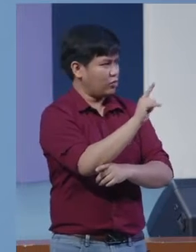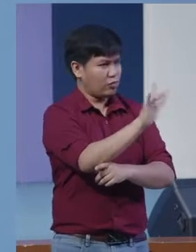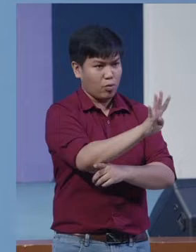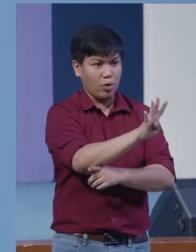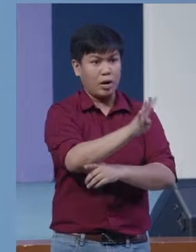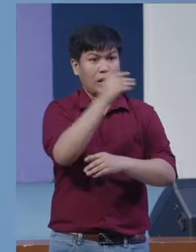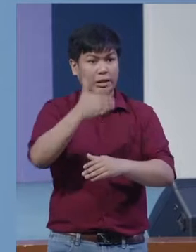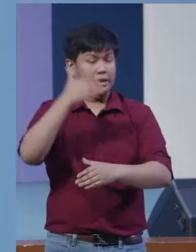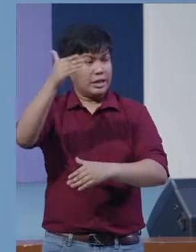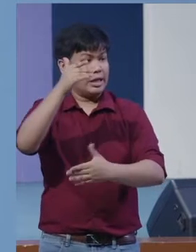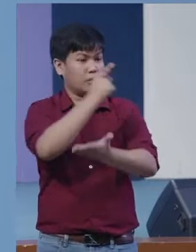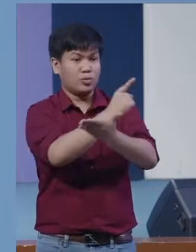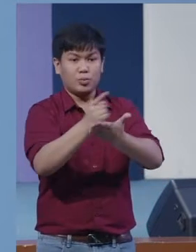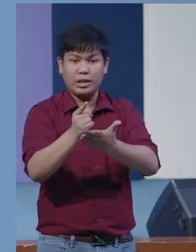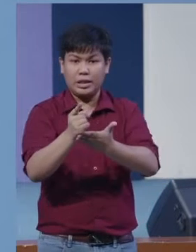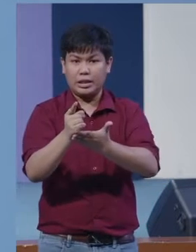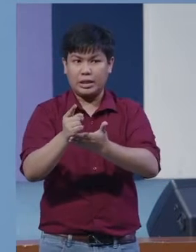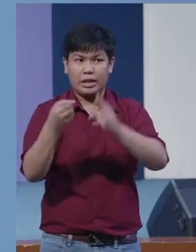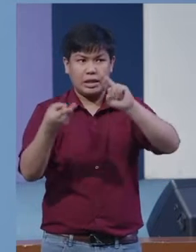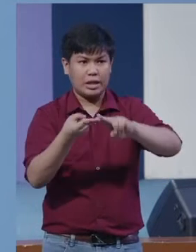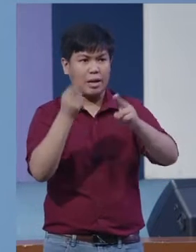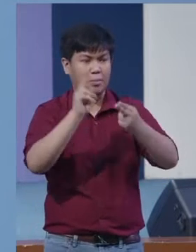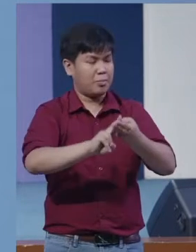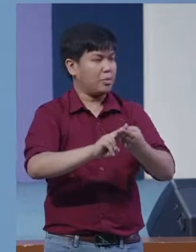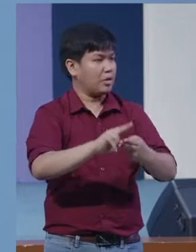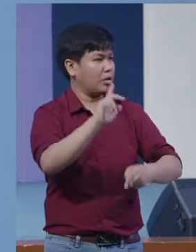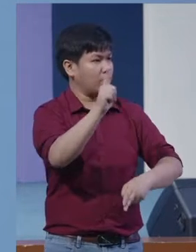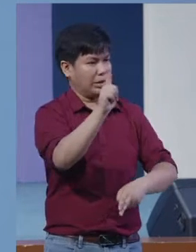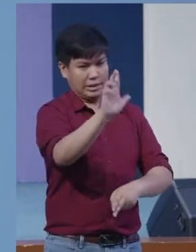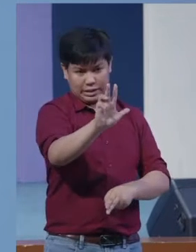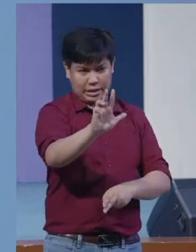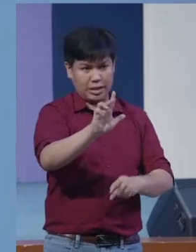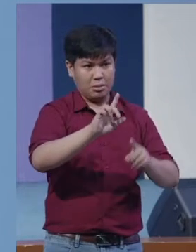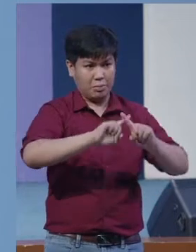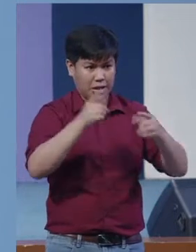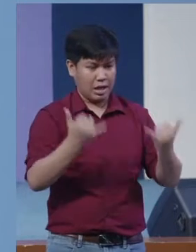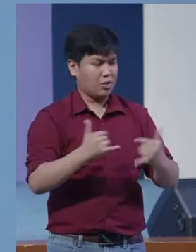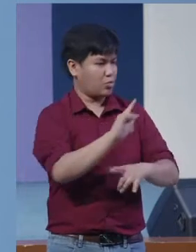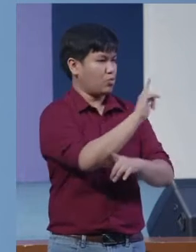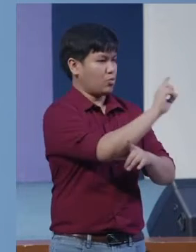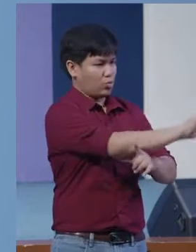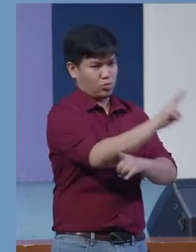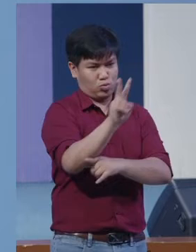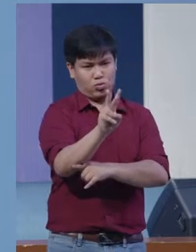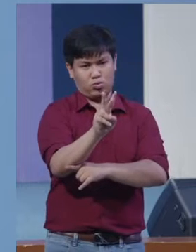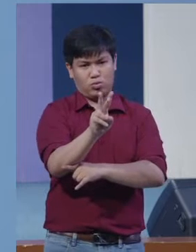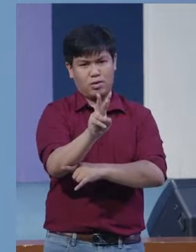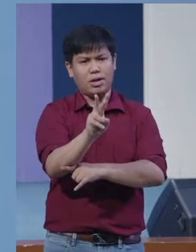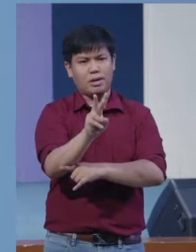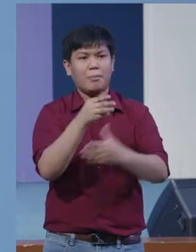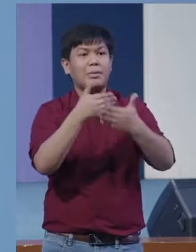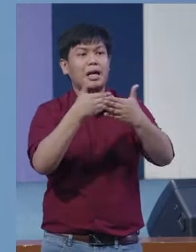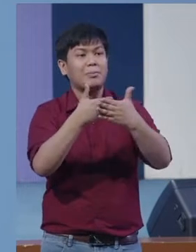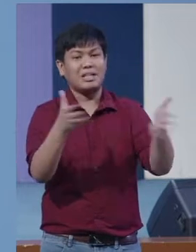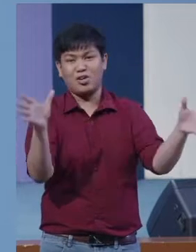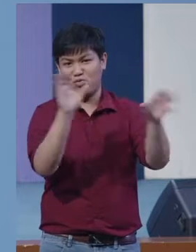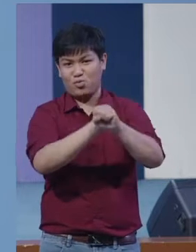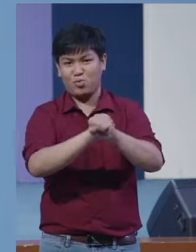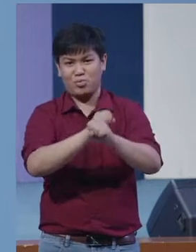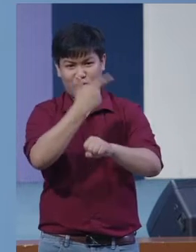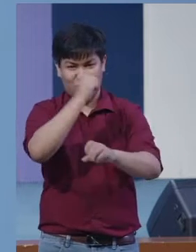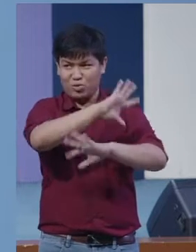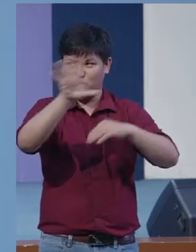Next week po ay Pray for One Another naman po ang ating kahuli-hulihang One